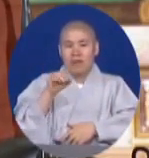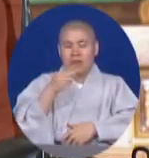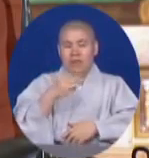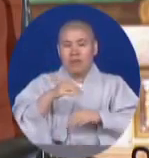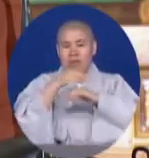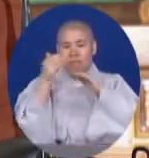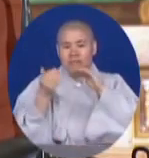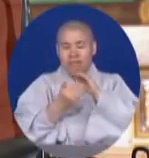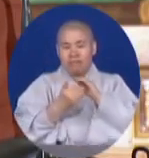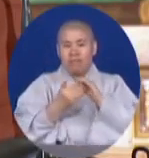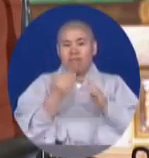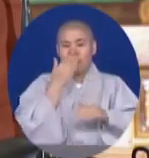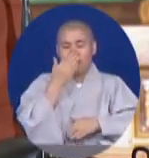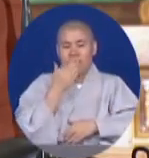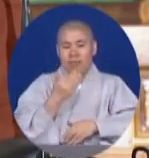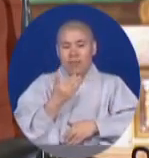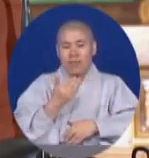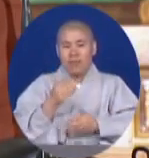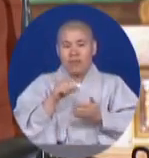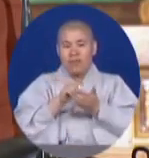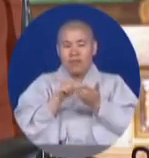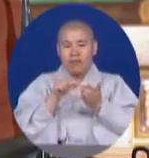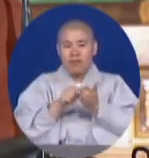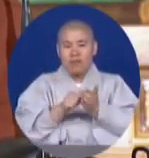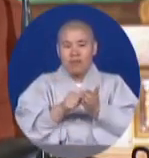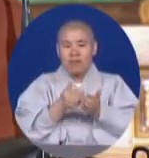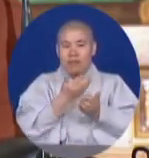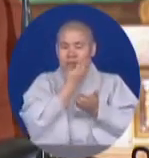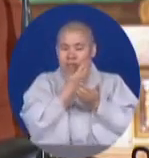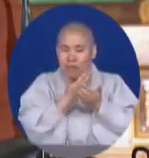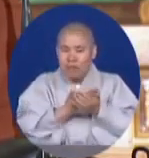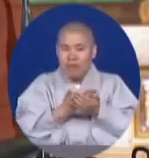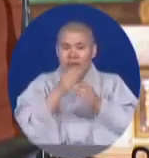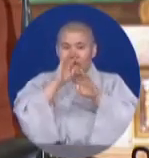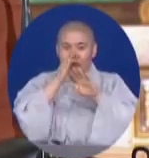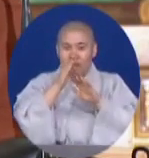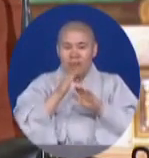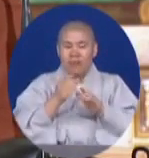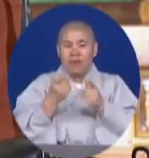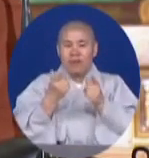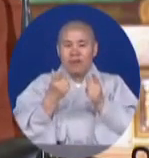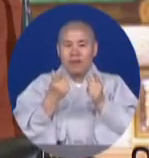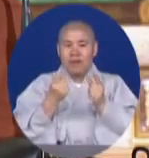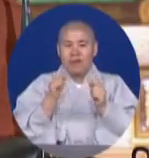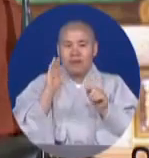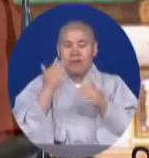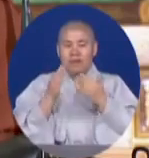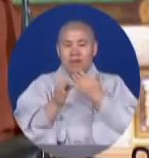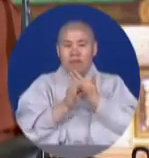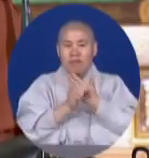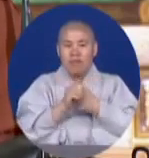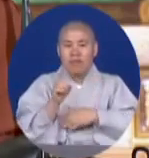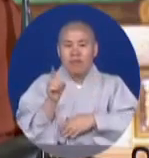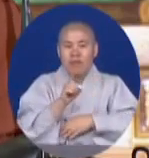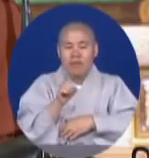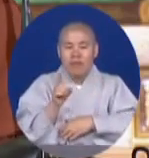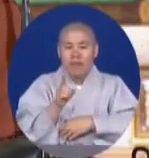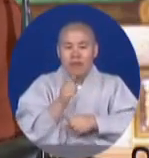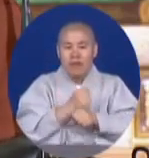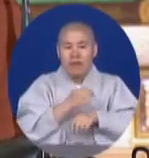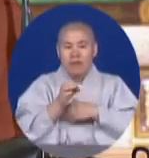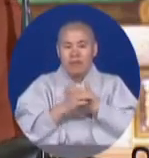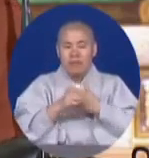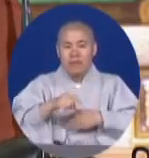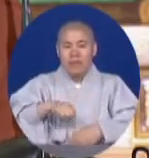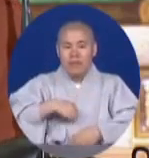이게 이만큼 이게 중요합니다. 그래서 이제 그렇게 되면 어떻게 되냐?